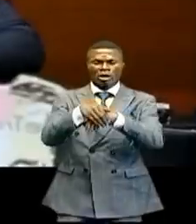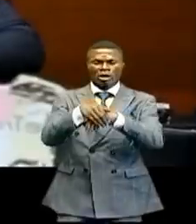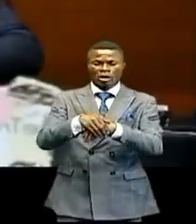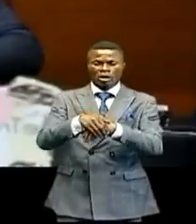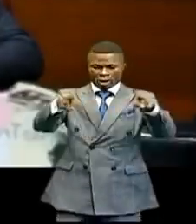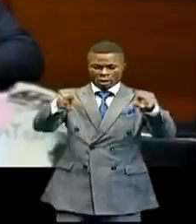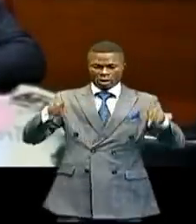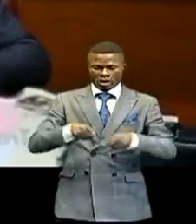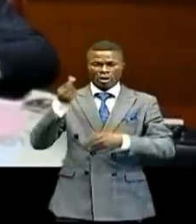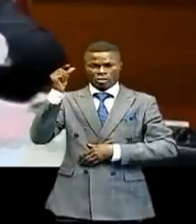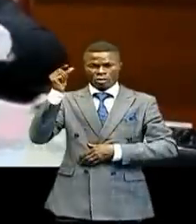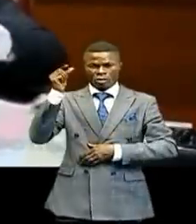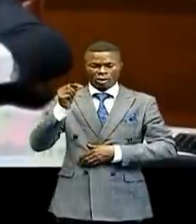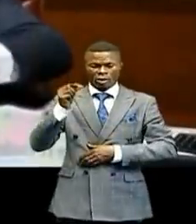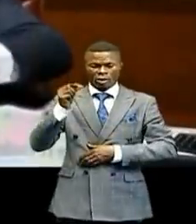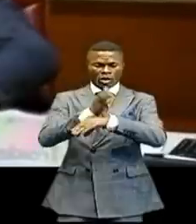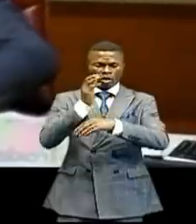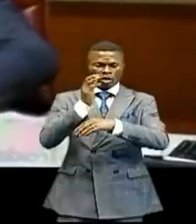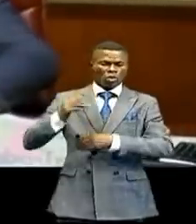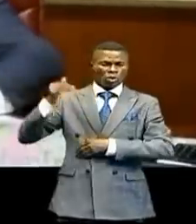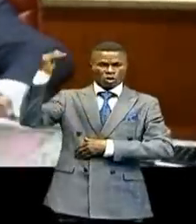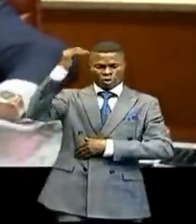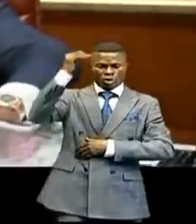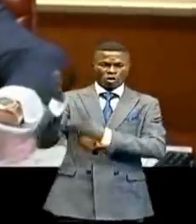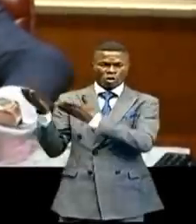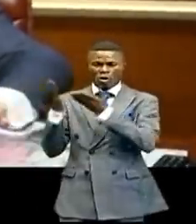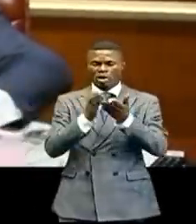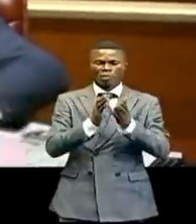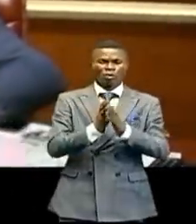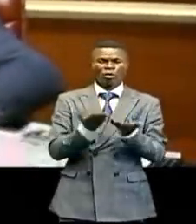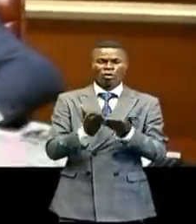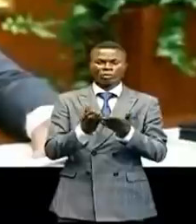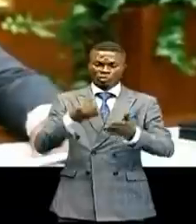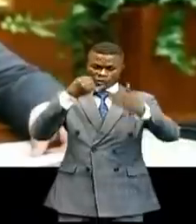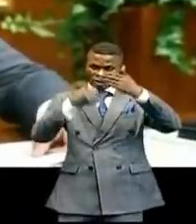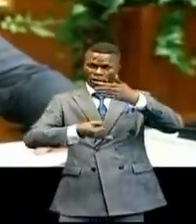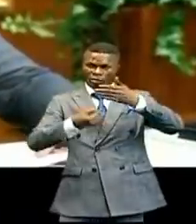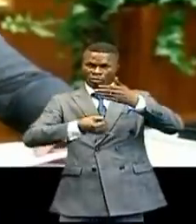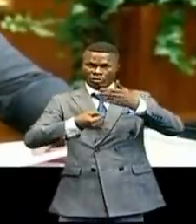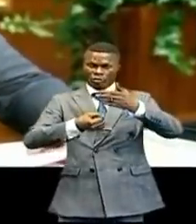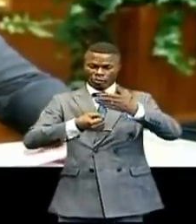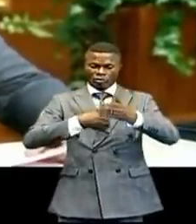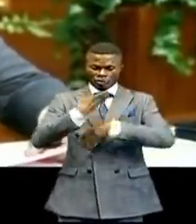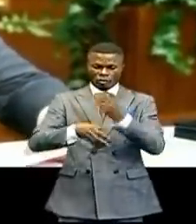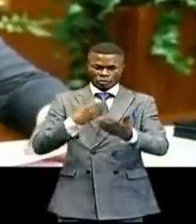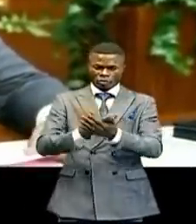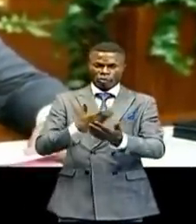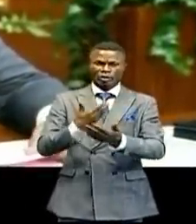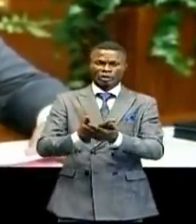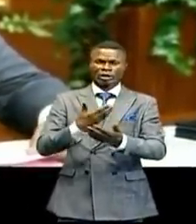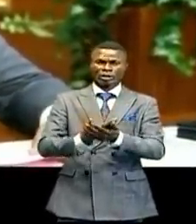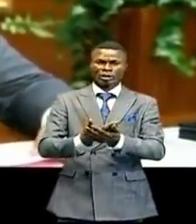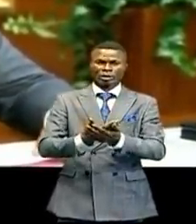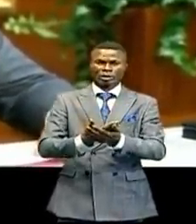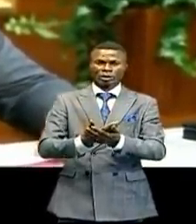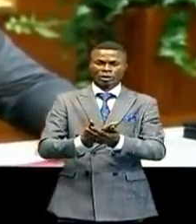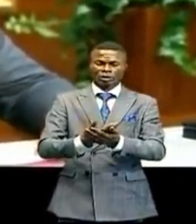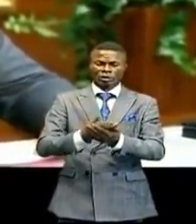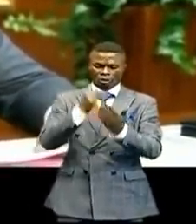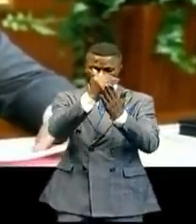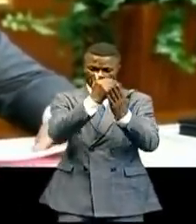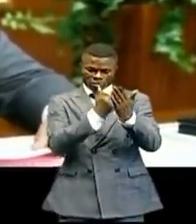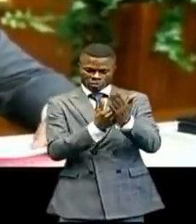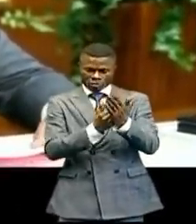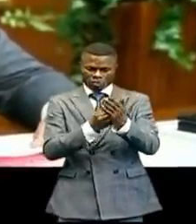cadastre minier et les conseils supérieurs du portefeuille. 6. D'accélérer les processus des recrutements